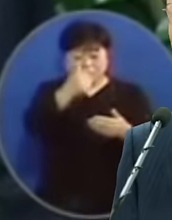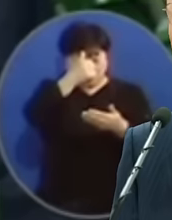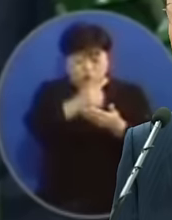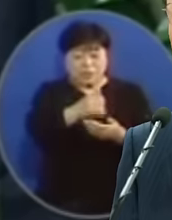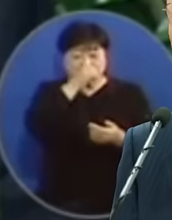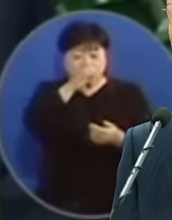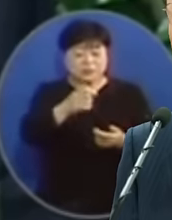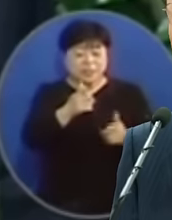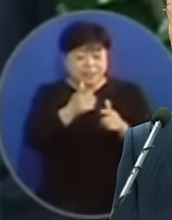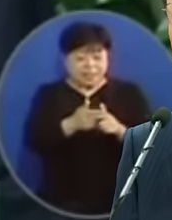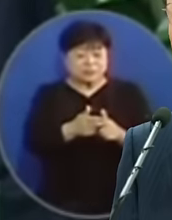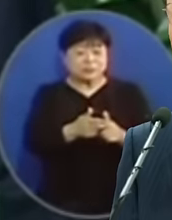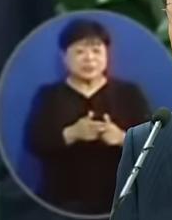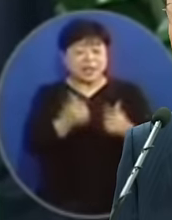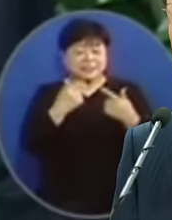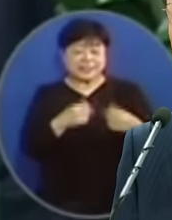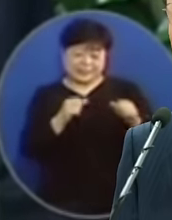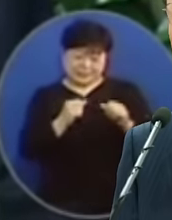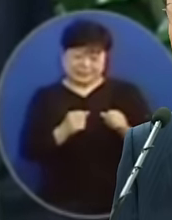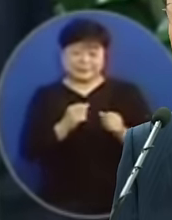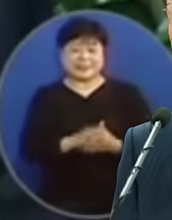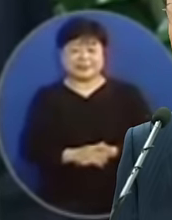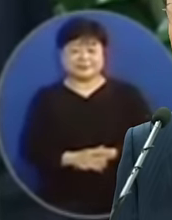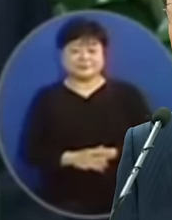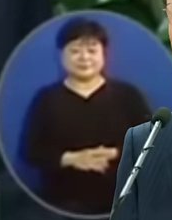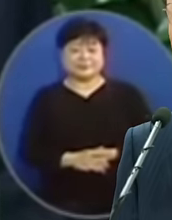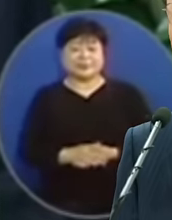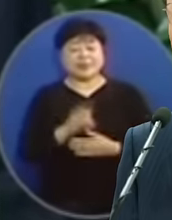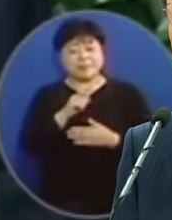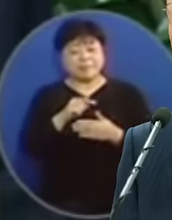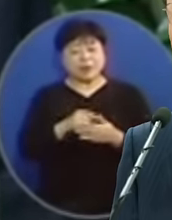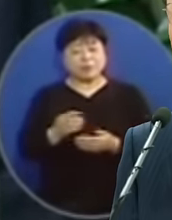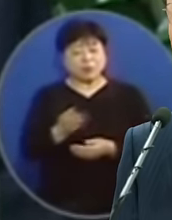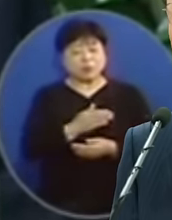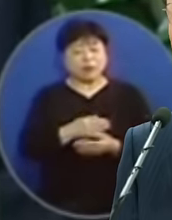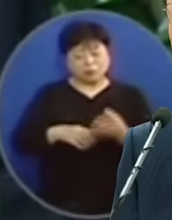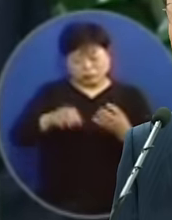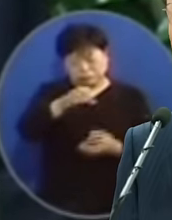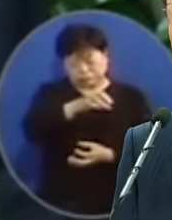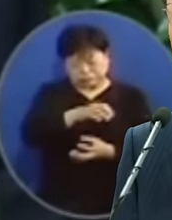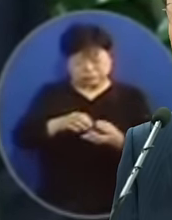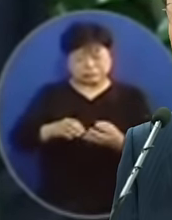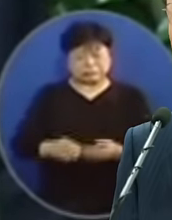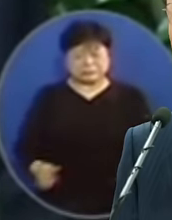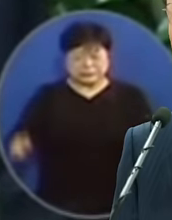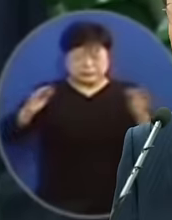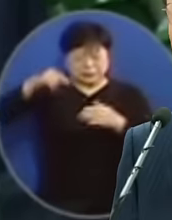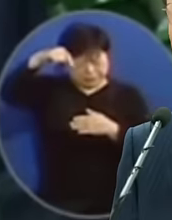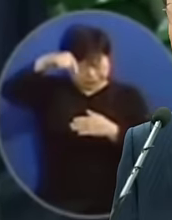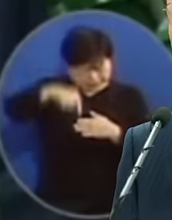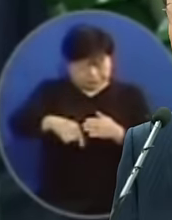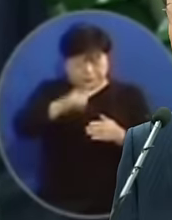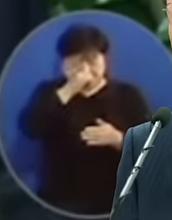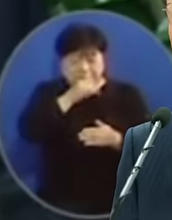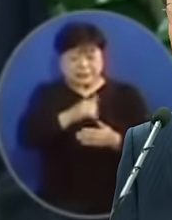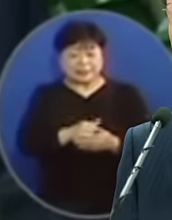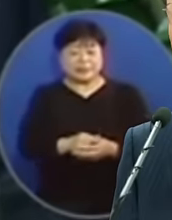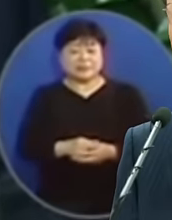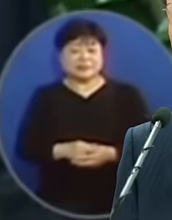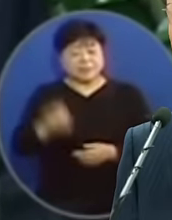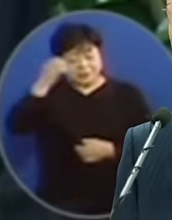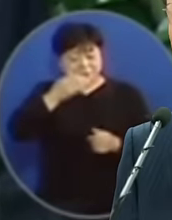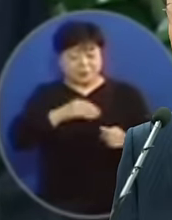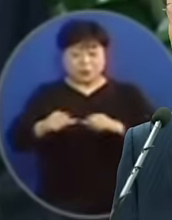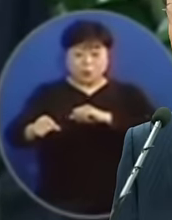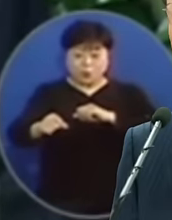있는 곳에 예수 그리스도가 언제나 계신 것입니다. 내 마음이 공허하고 혼돈하며 허감이 깊은 곳에 있을 때 언제나 그곳에